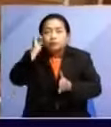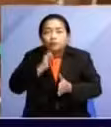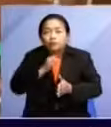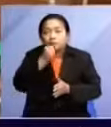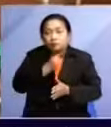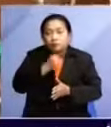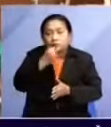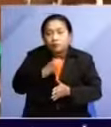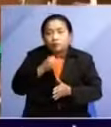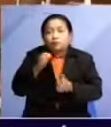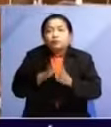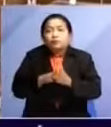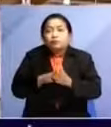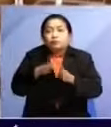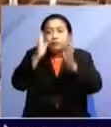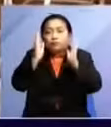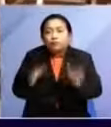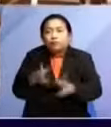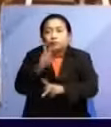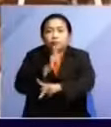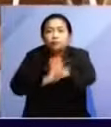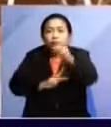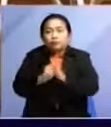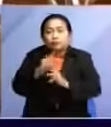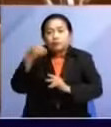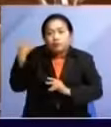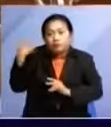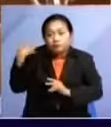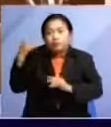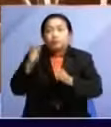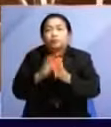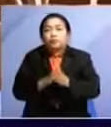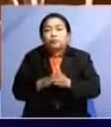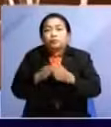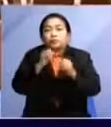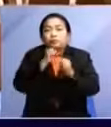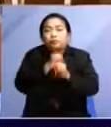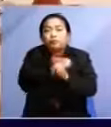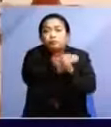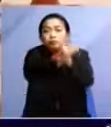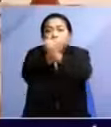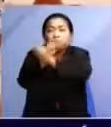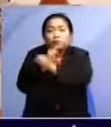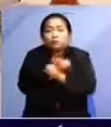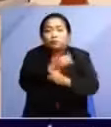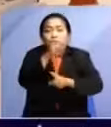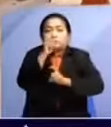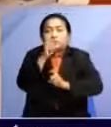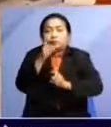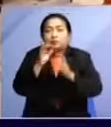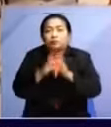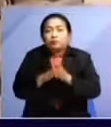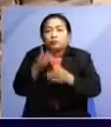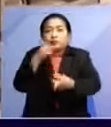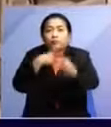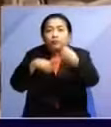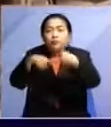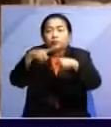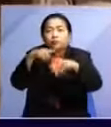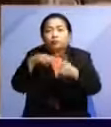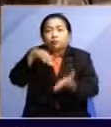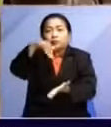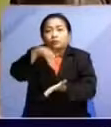เพื่อช่วยผู้สูงอายุและคนพิการมีความสะดวกและความปลอดภัยจึงเป็นที่มาของศูนย์ผลิตอุปกรณ์เครื่องช่วย